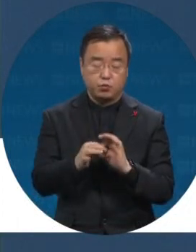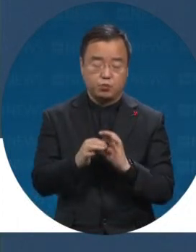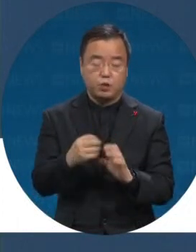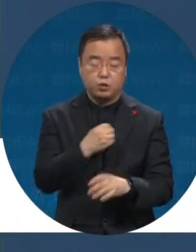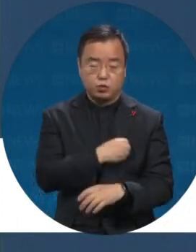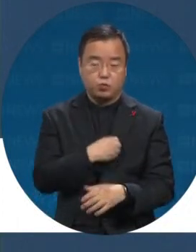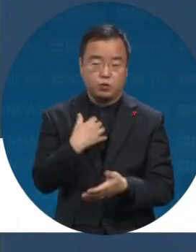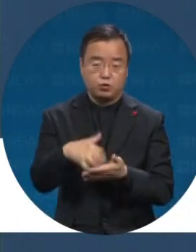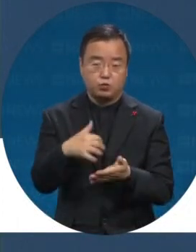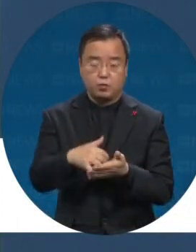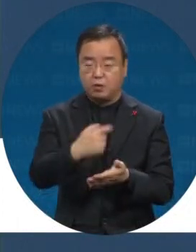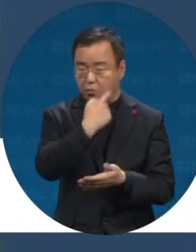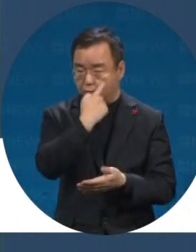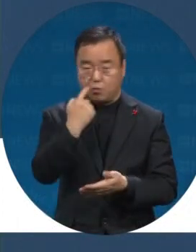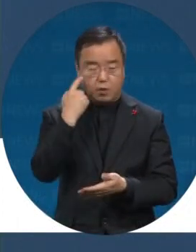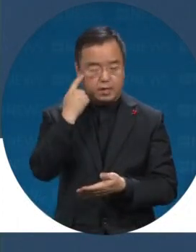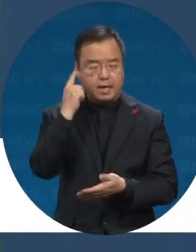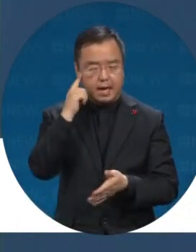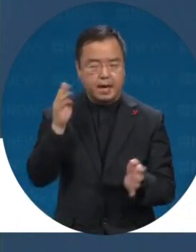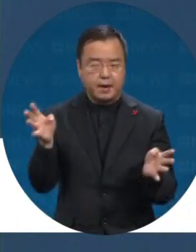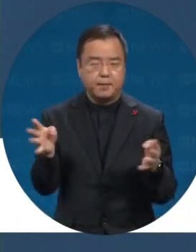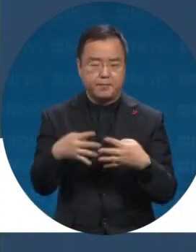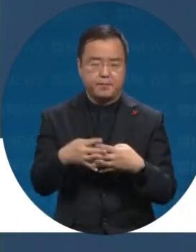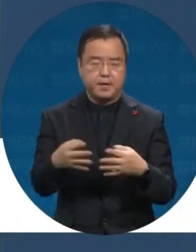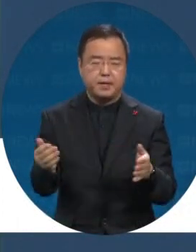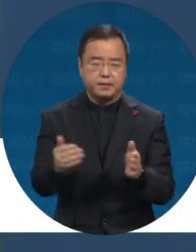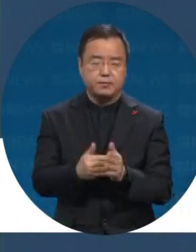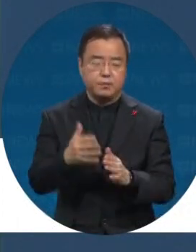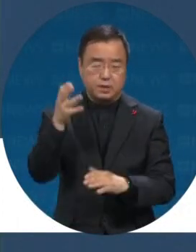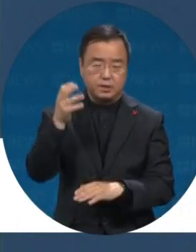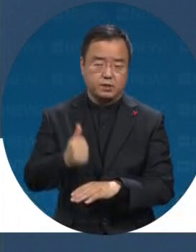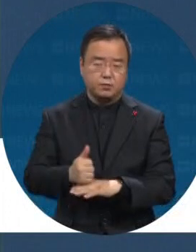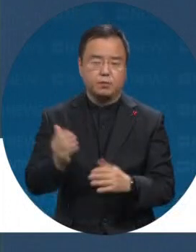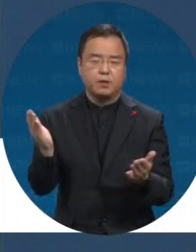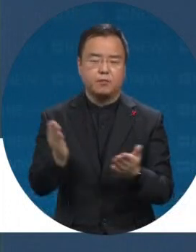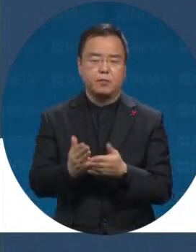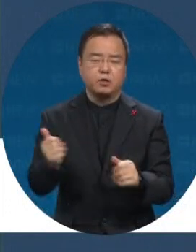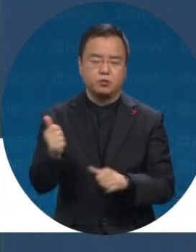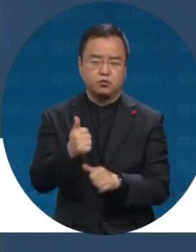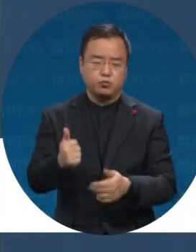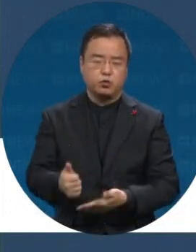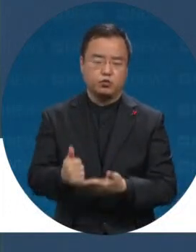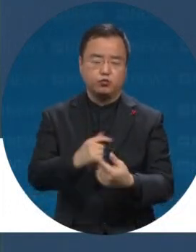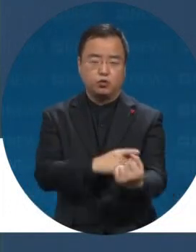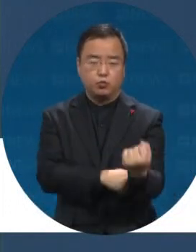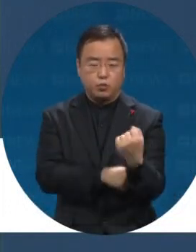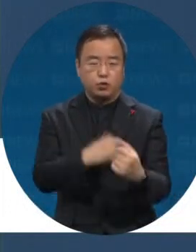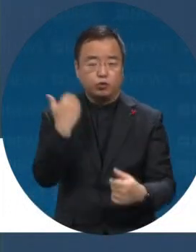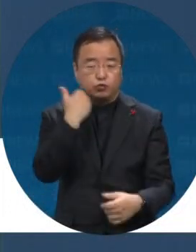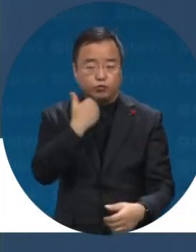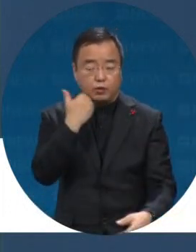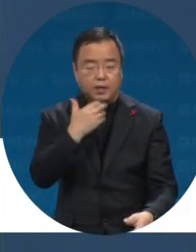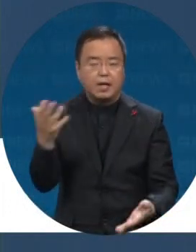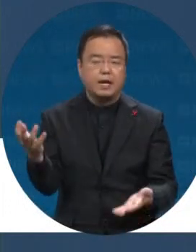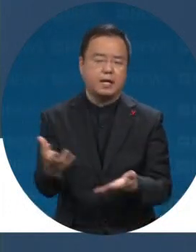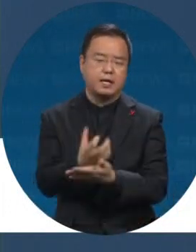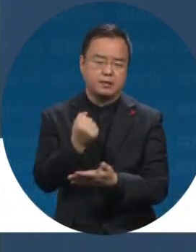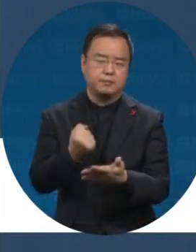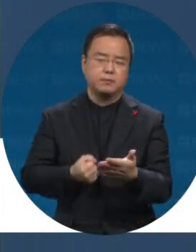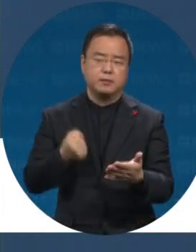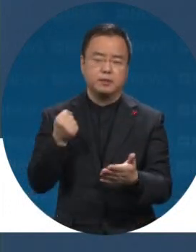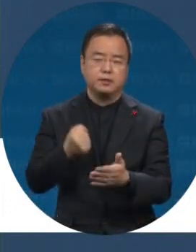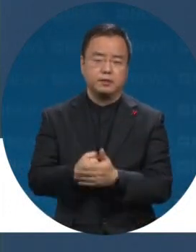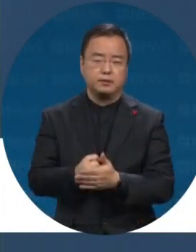확인하기로 규산 노조와 일단 합의한 상태이고요 그 결과에 따라서 위원 추천권을 어느 단체가 가질 것인지가 결정이 될 것